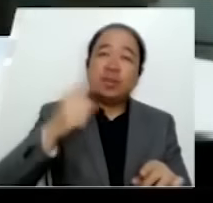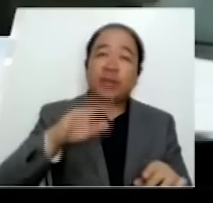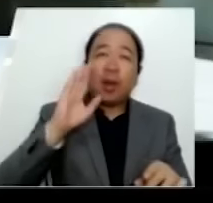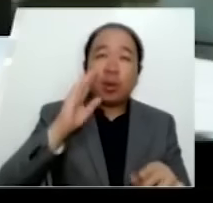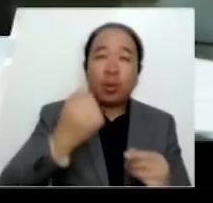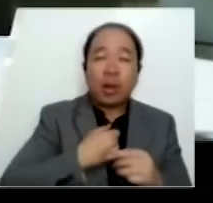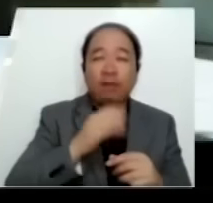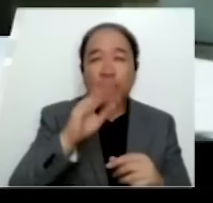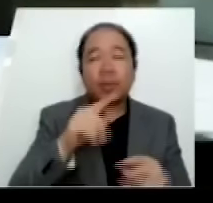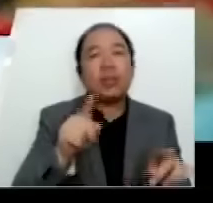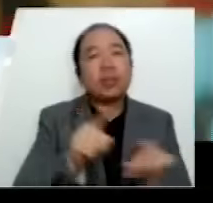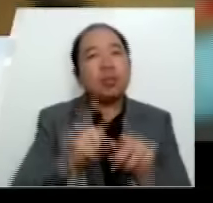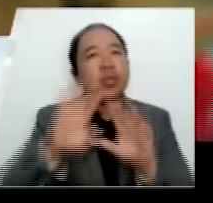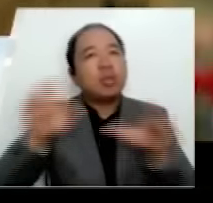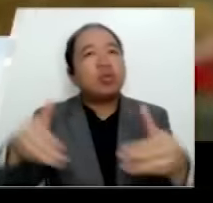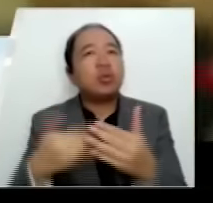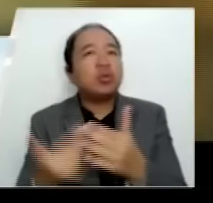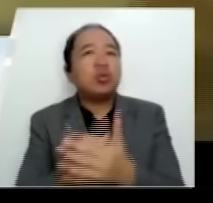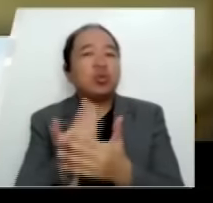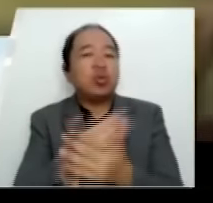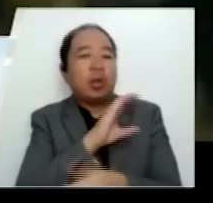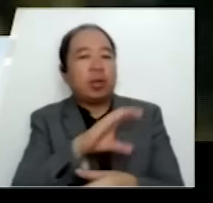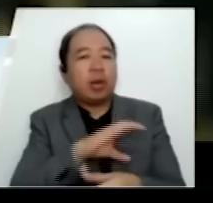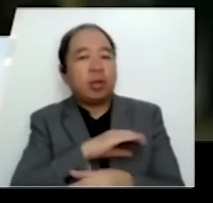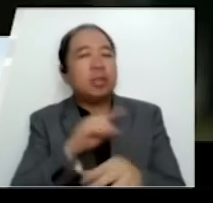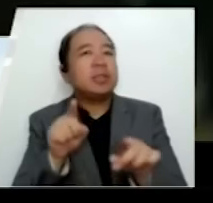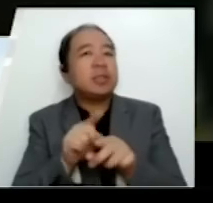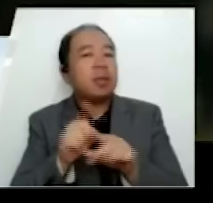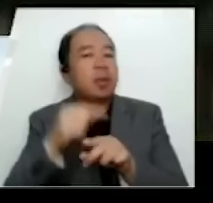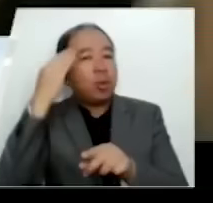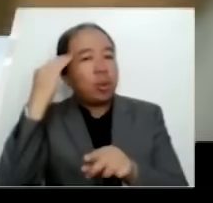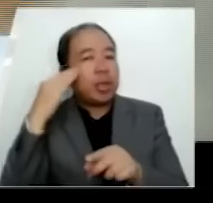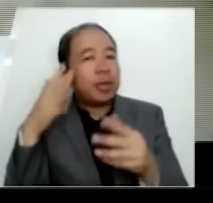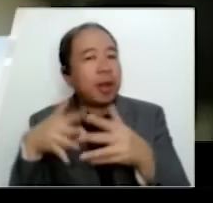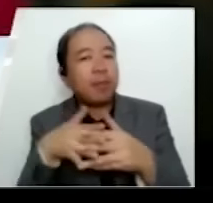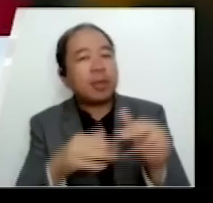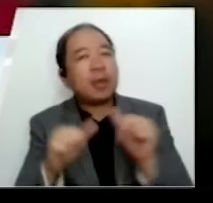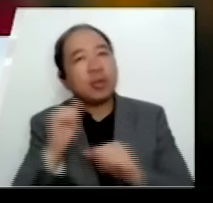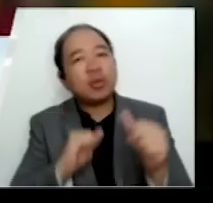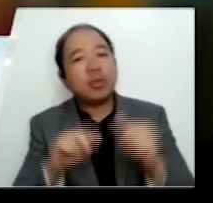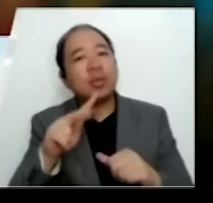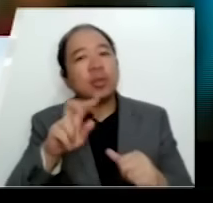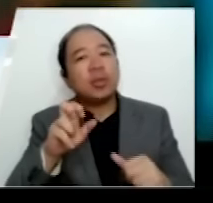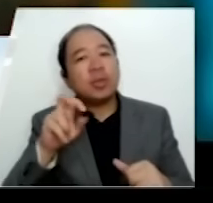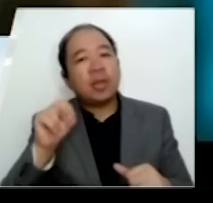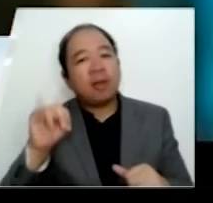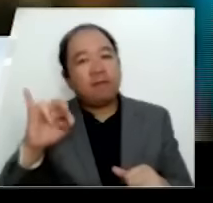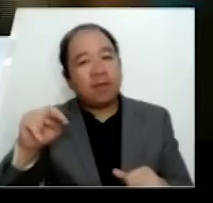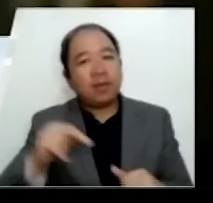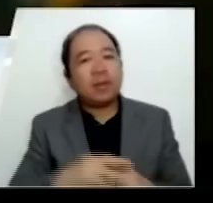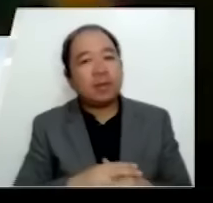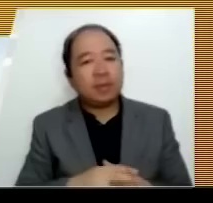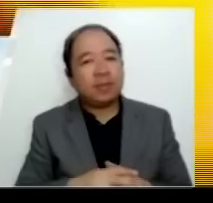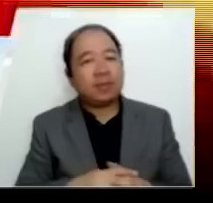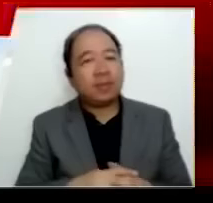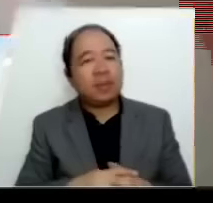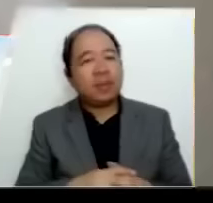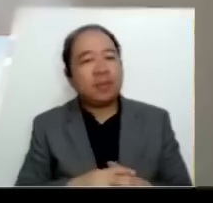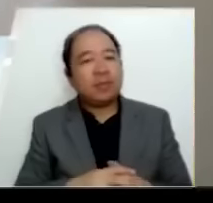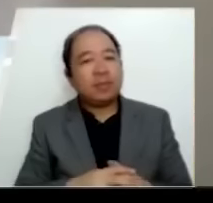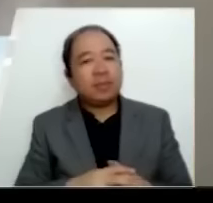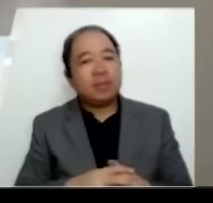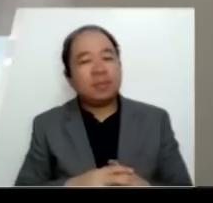bagong karakter, gaya ni Korean-American actor Kevin Crader. Marie! Kasi yung